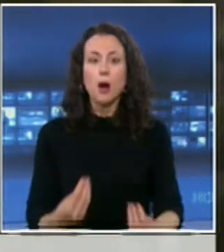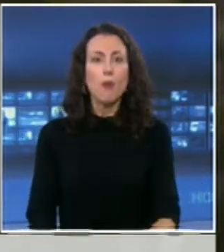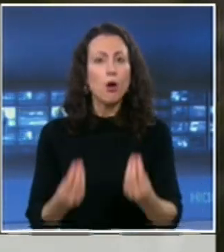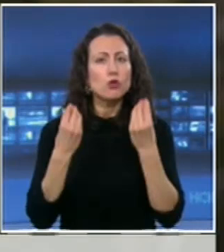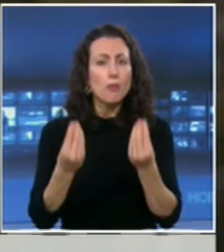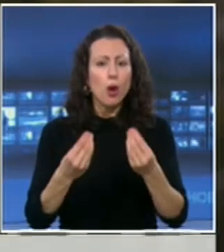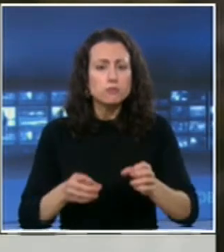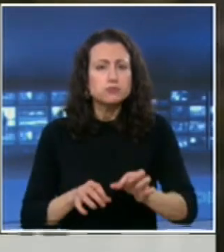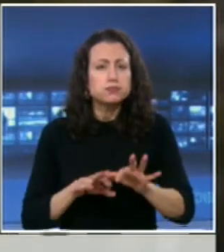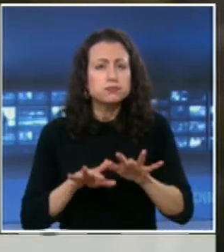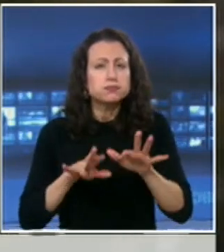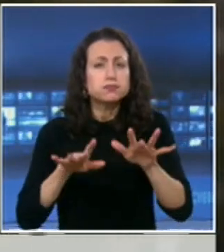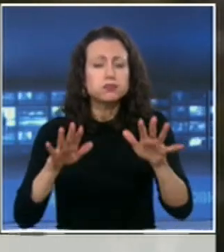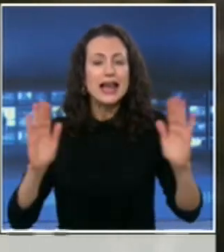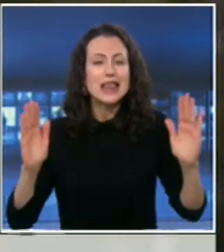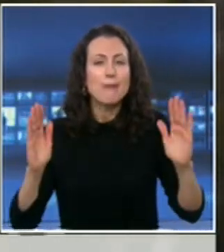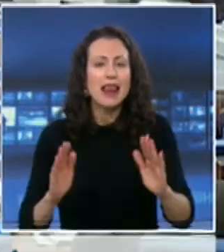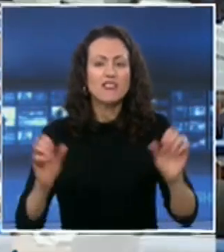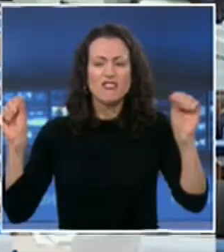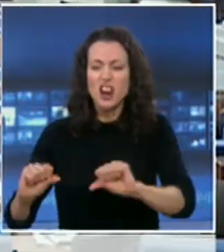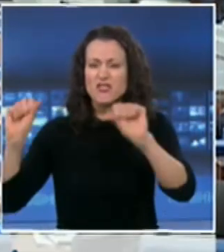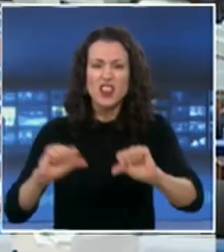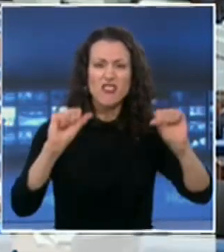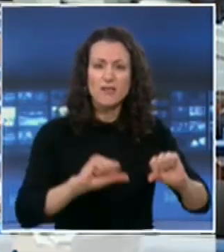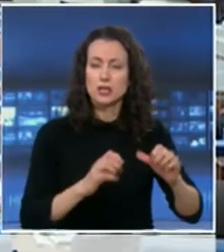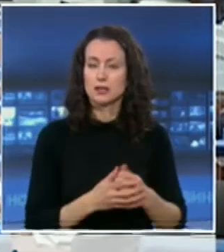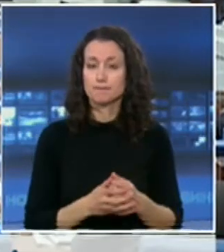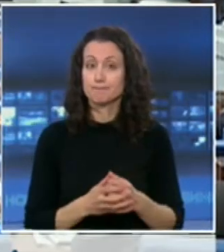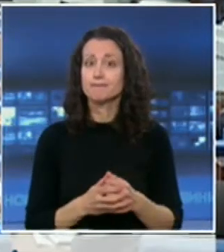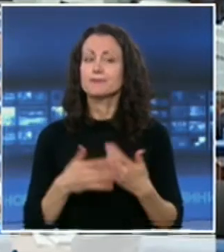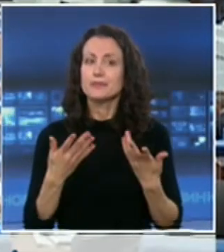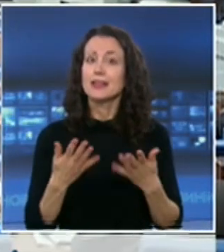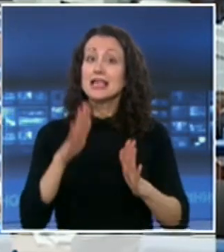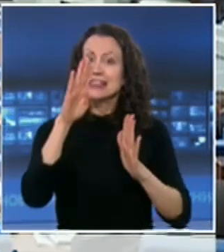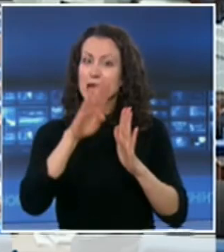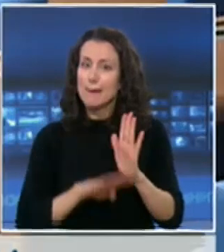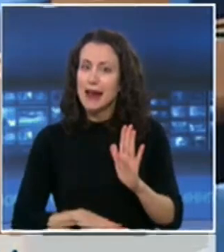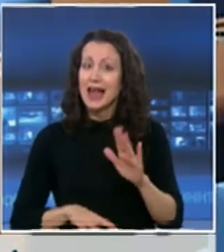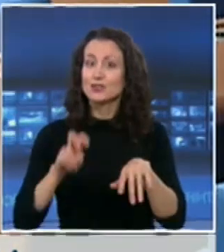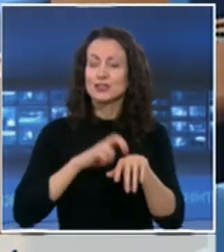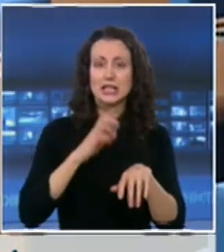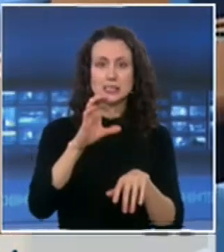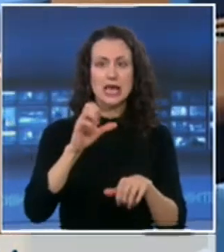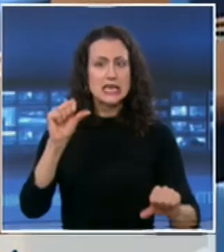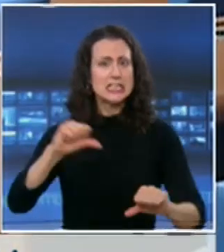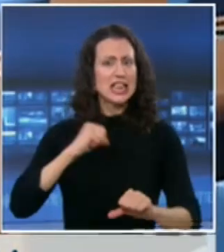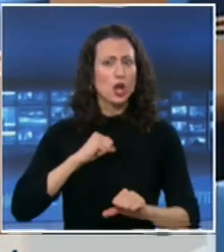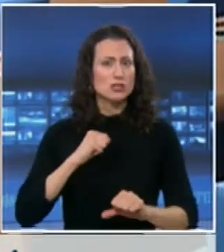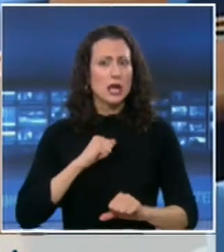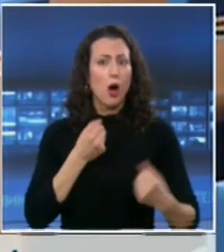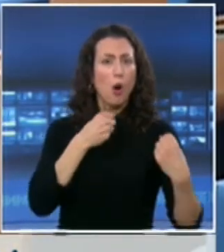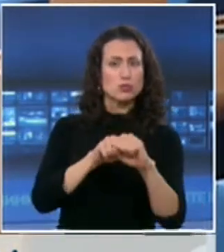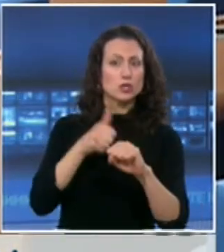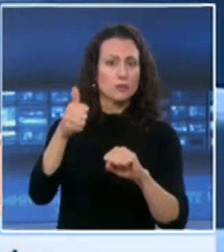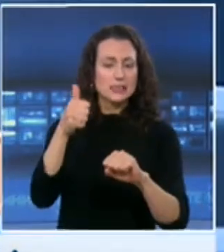по-разпространено намаляване на фалитите. Намаляването на този данък ядоса опозицията от БСП. От левицата поискаха